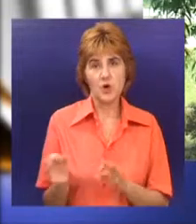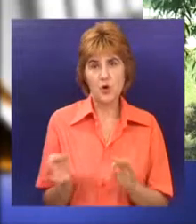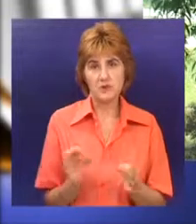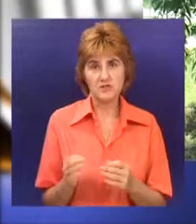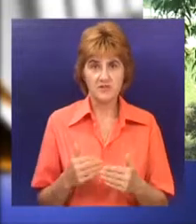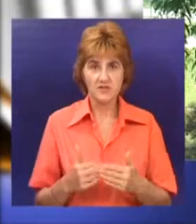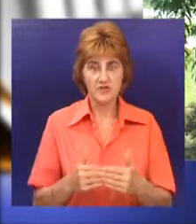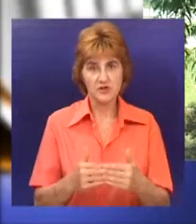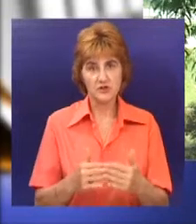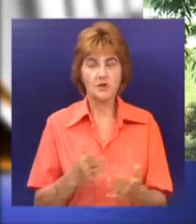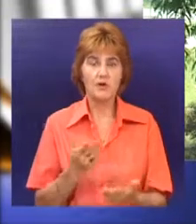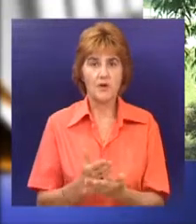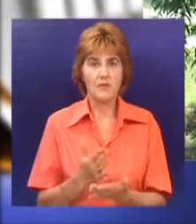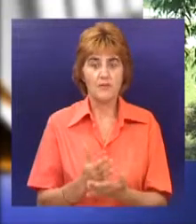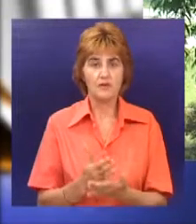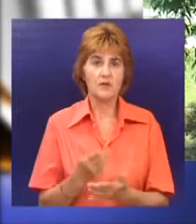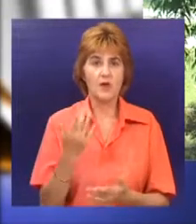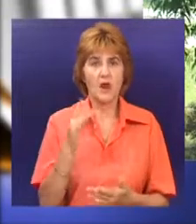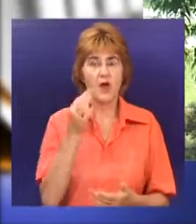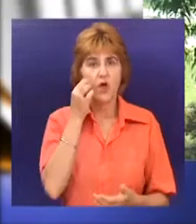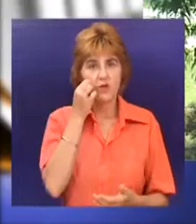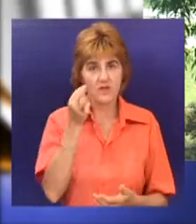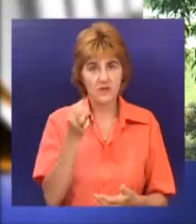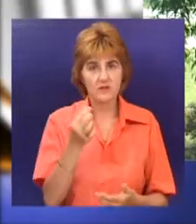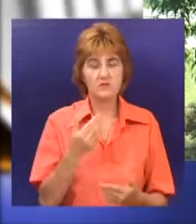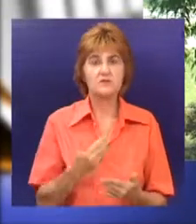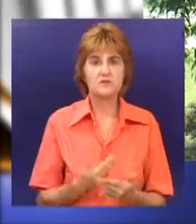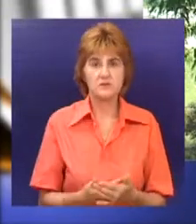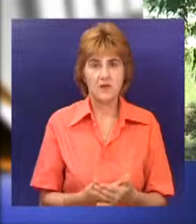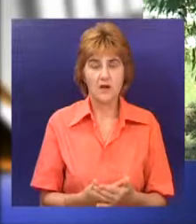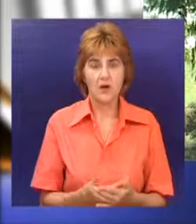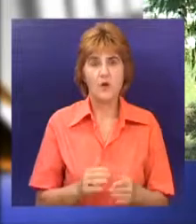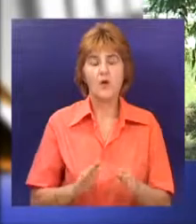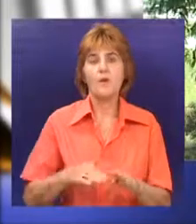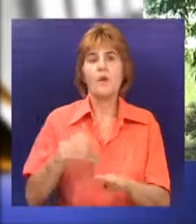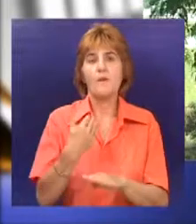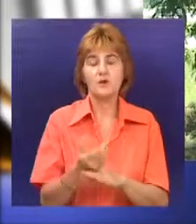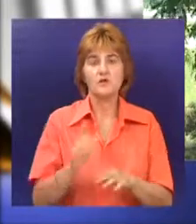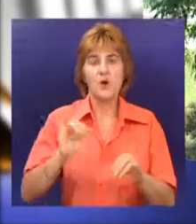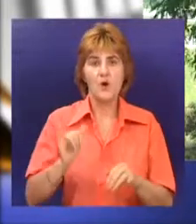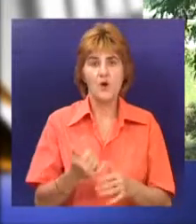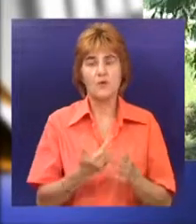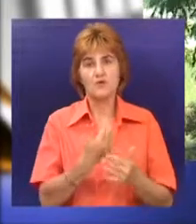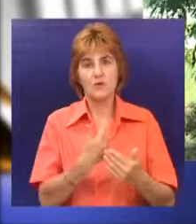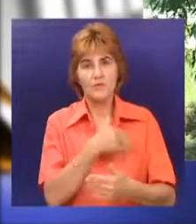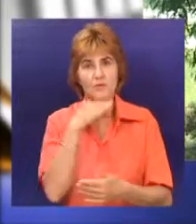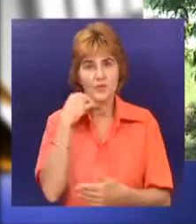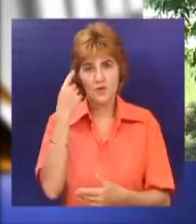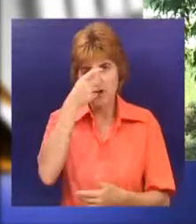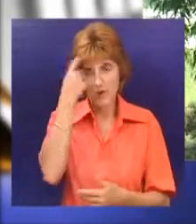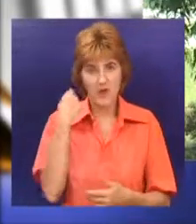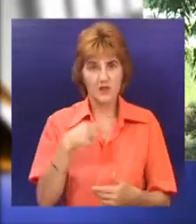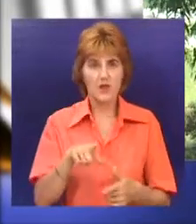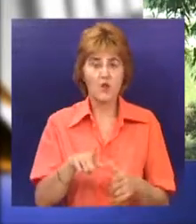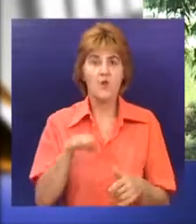ovo osveženje što nas čeka verovatno će biti 5-6 dana će potrajati, tako da međutim posle ponovo se očekuje vrućine, tako da još